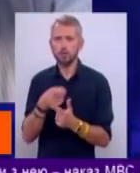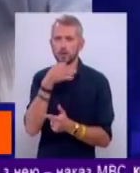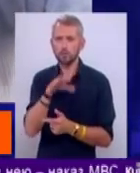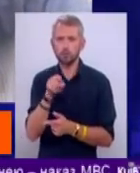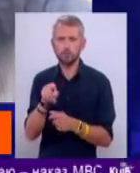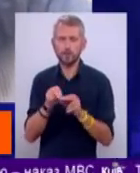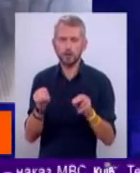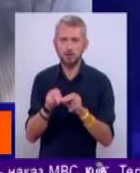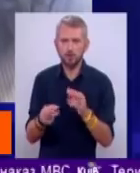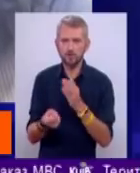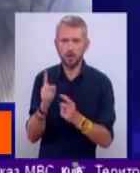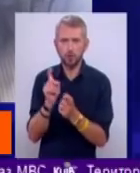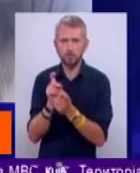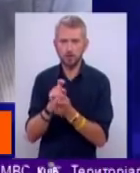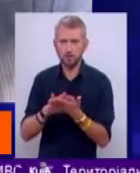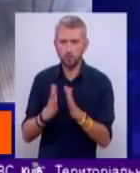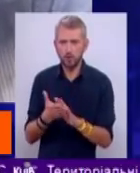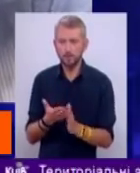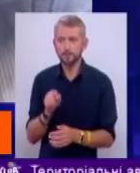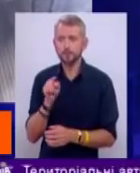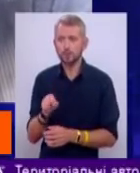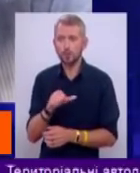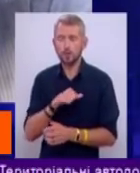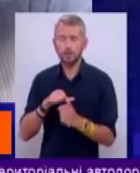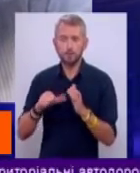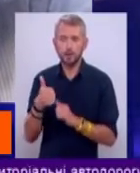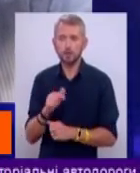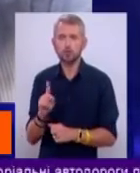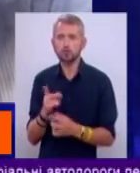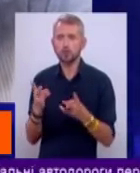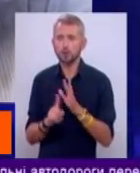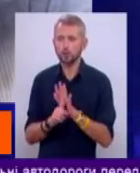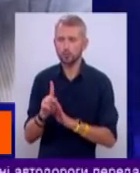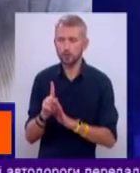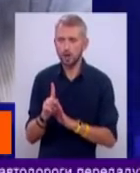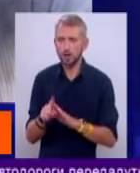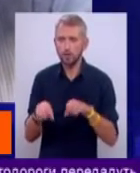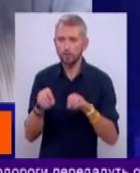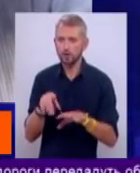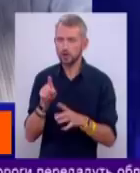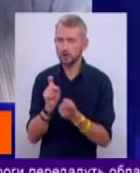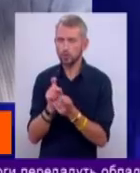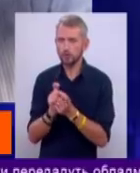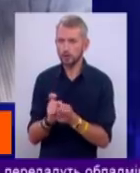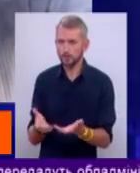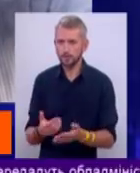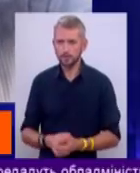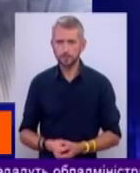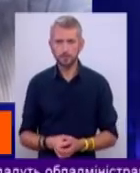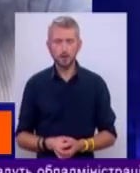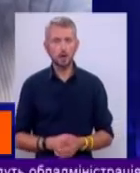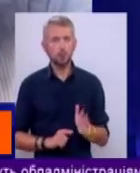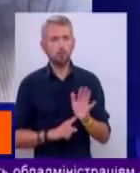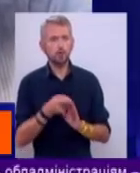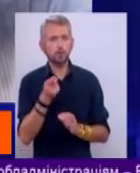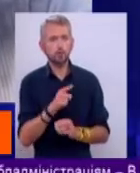подобається йому викладач, виникає конфліктна ситуація. Тут насамперед, з чого треба розпочинати вирішення цих конфліктів? Ну, почнемо з